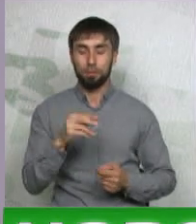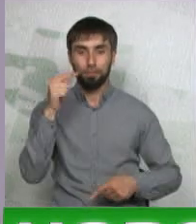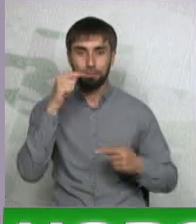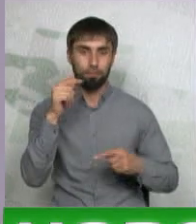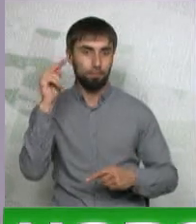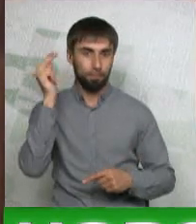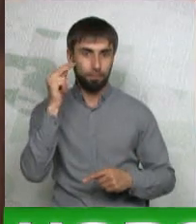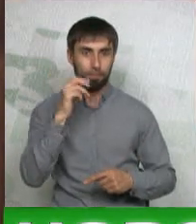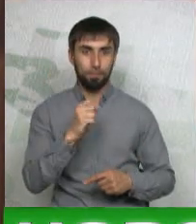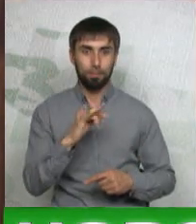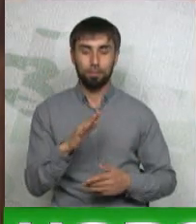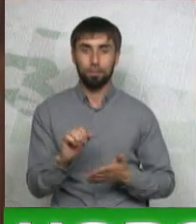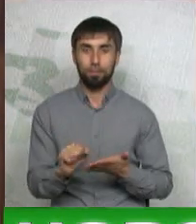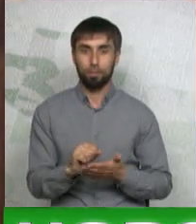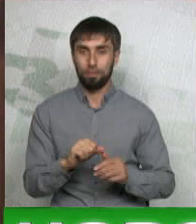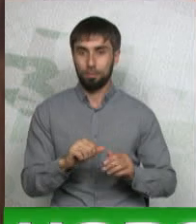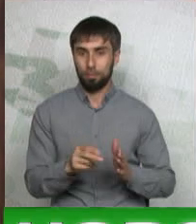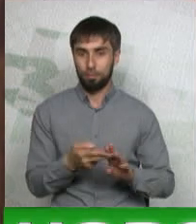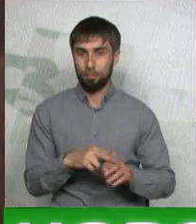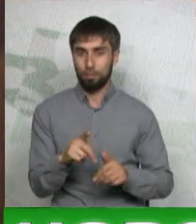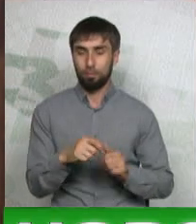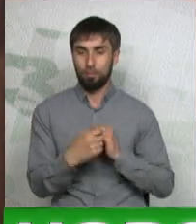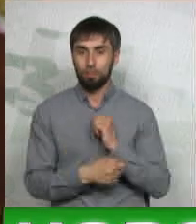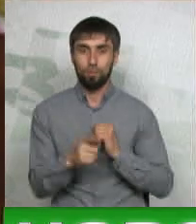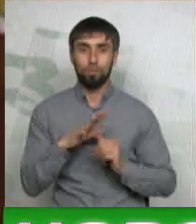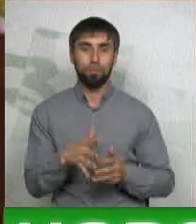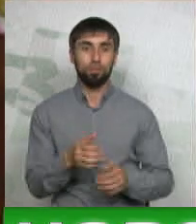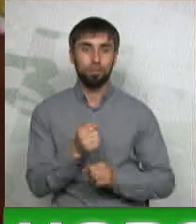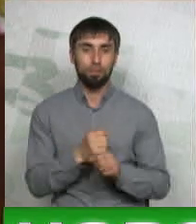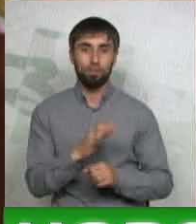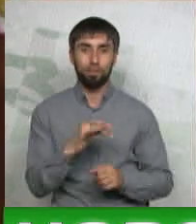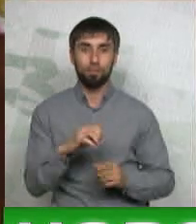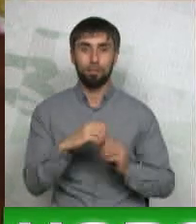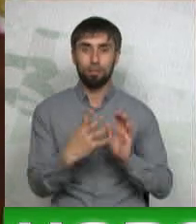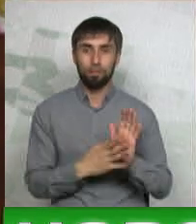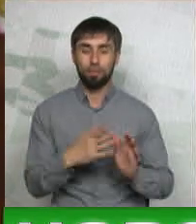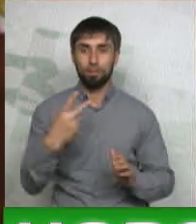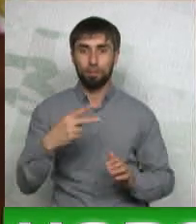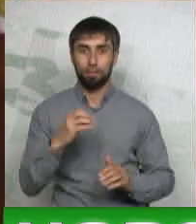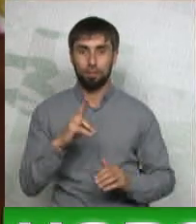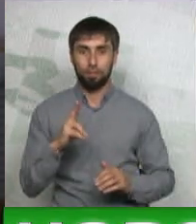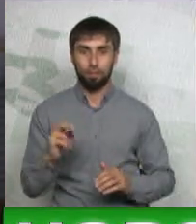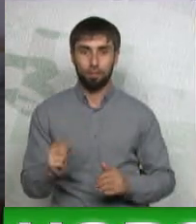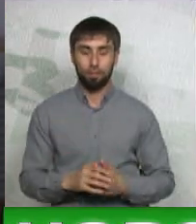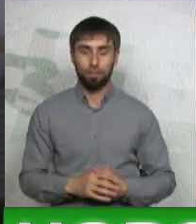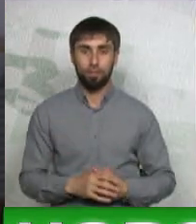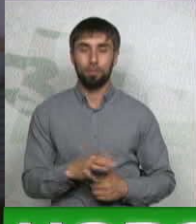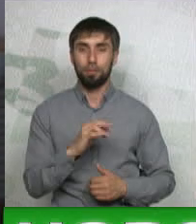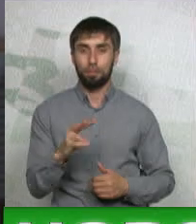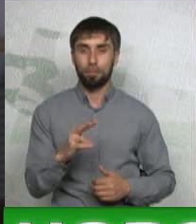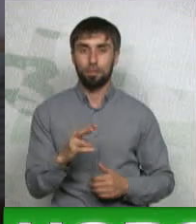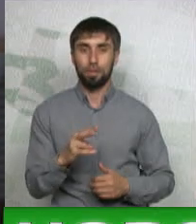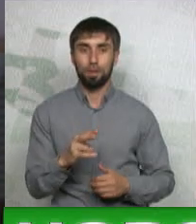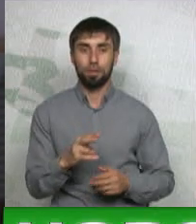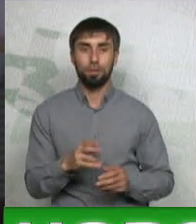кропотливо изучает архивные материалы. Делает все, чтобы воссоздать вещи 19-20 веков. Он